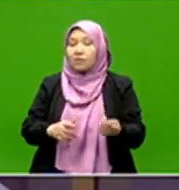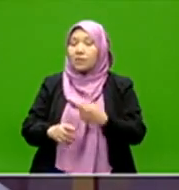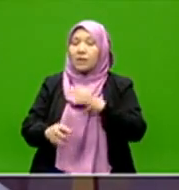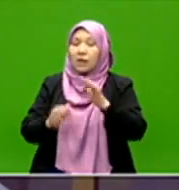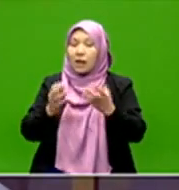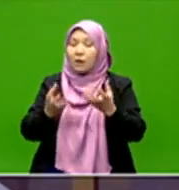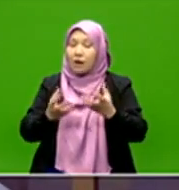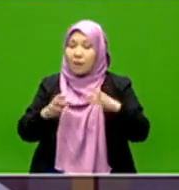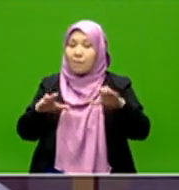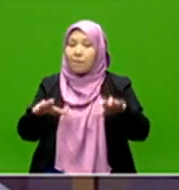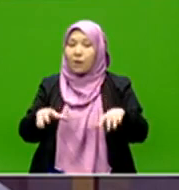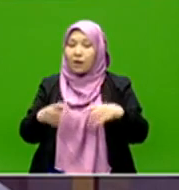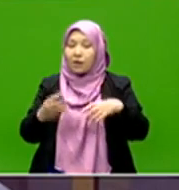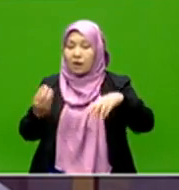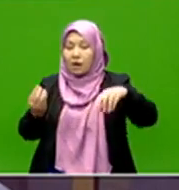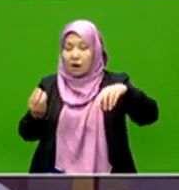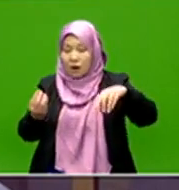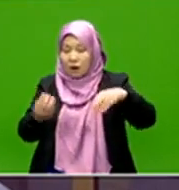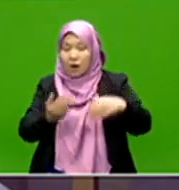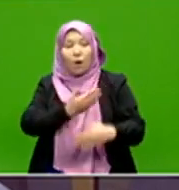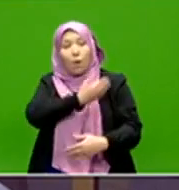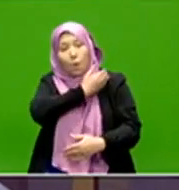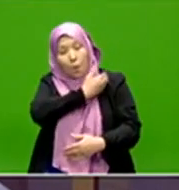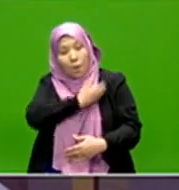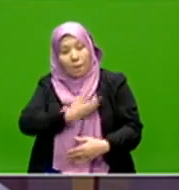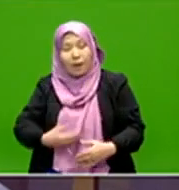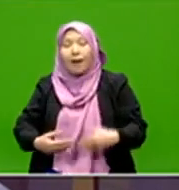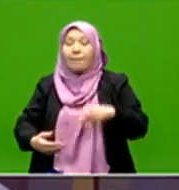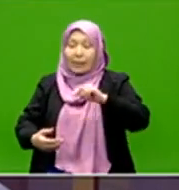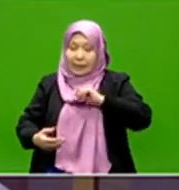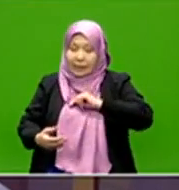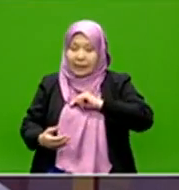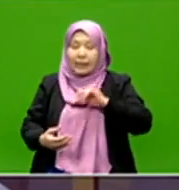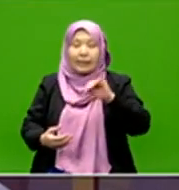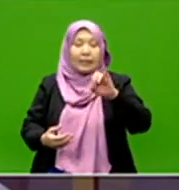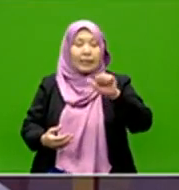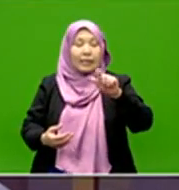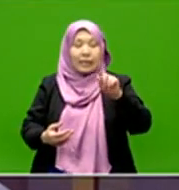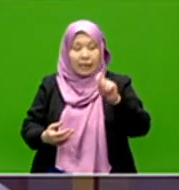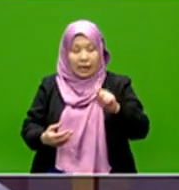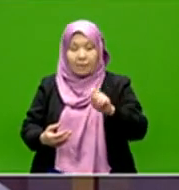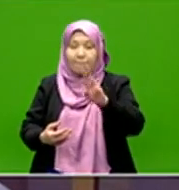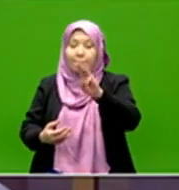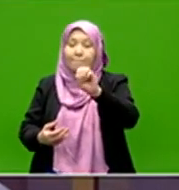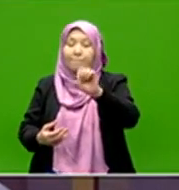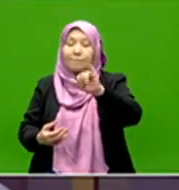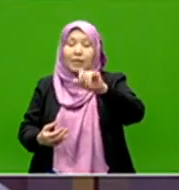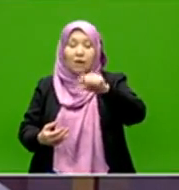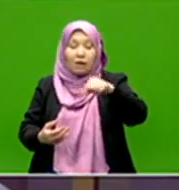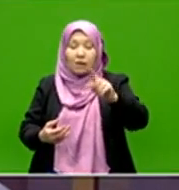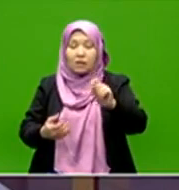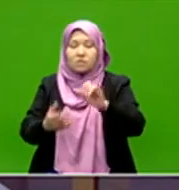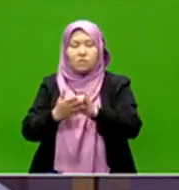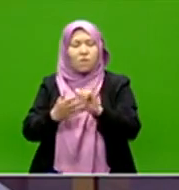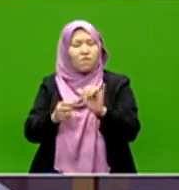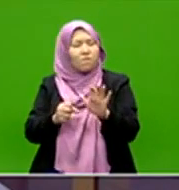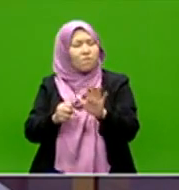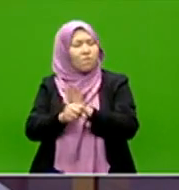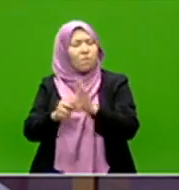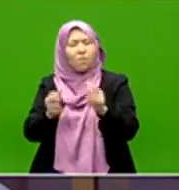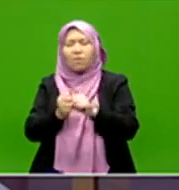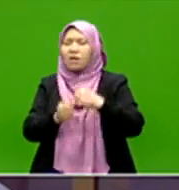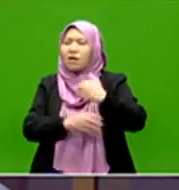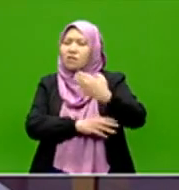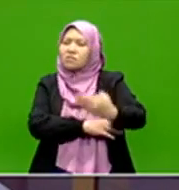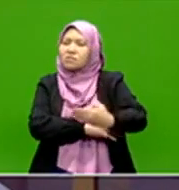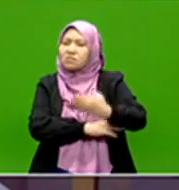buat umrah ke, kita berniat di situ, miqat di situ, itu adalah satu tempat yang amat penuh dengan sejarah. Betul, ya sahab.